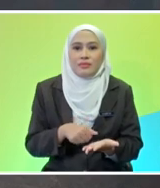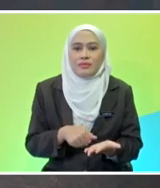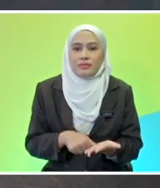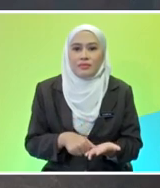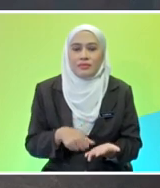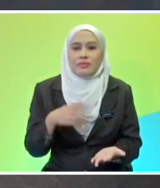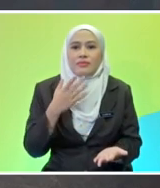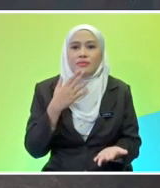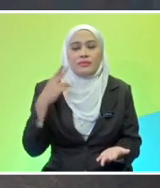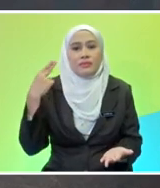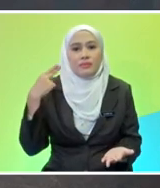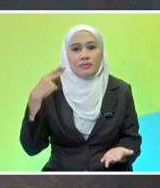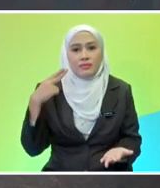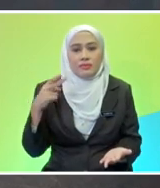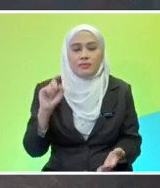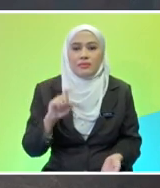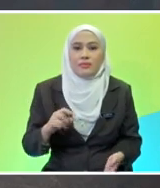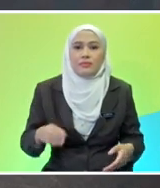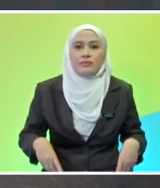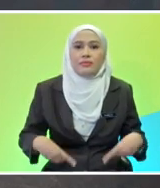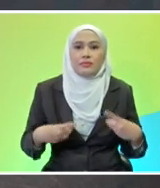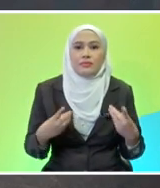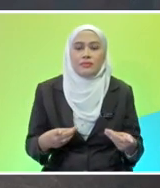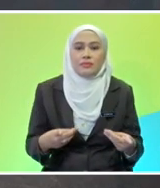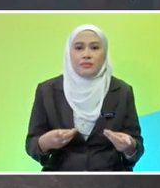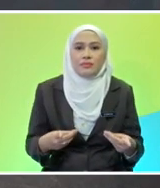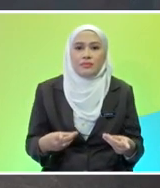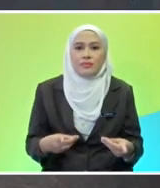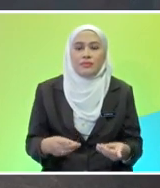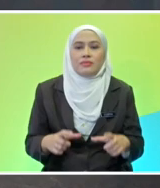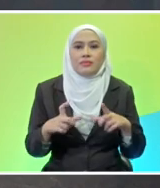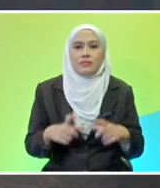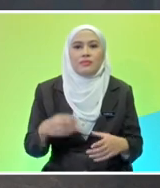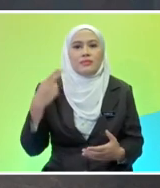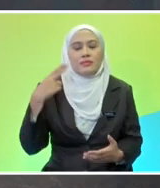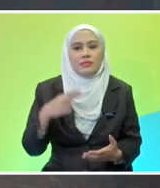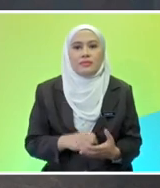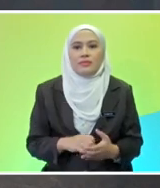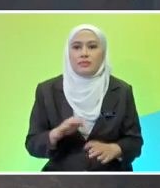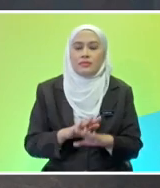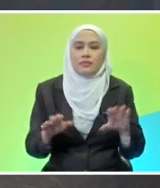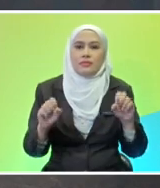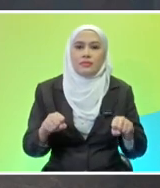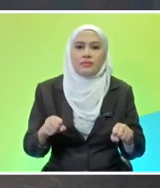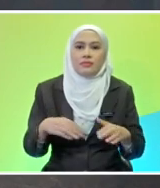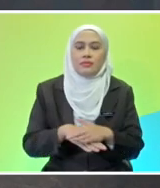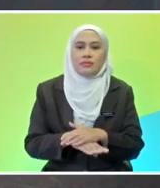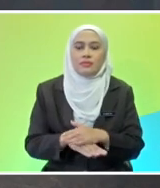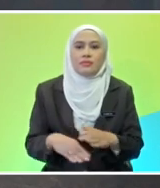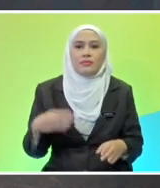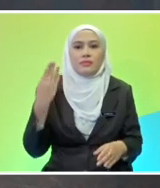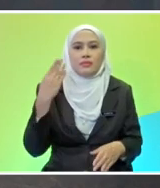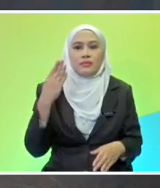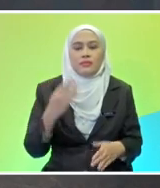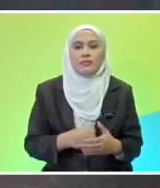dekat gelombang biru. Ini pun salah satu membantu kita punya fokus. Betul, cikgu? Betul, betul. Seronok tak, Akmal, main permainan ni?